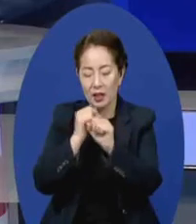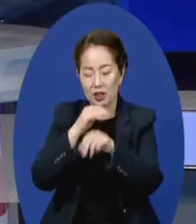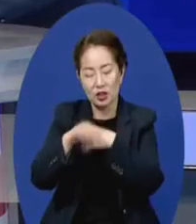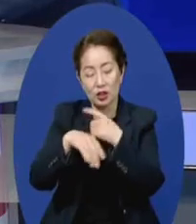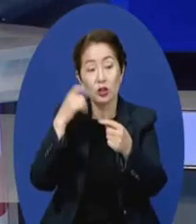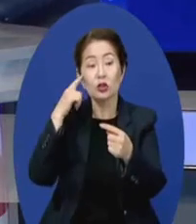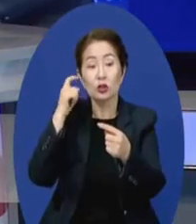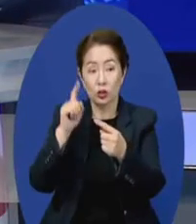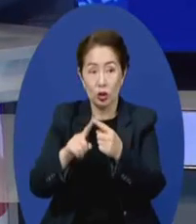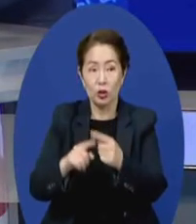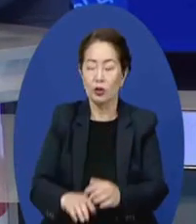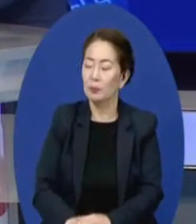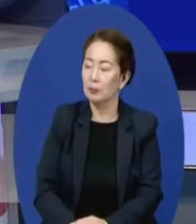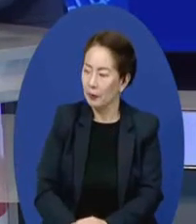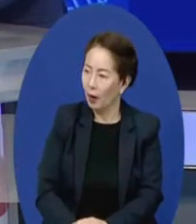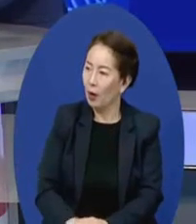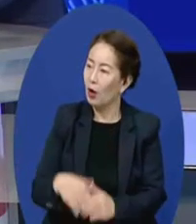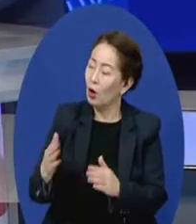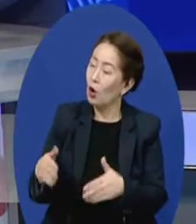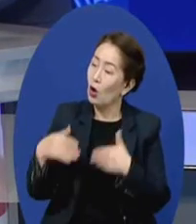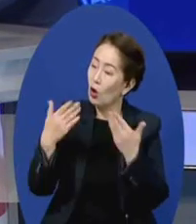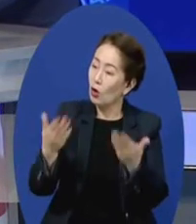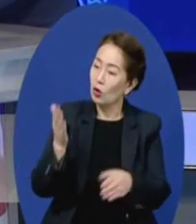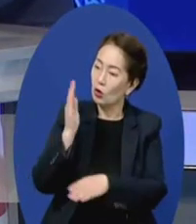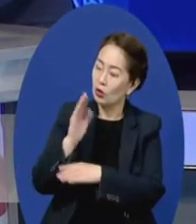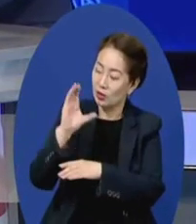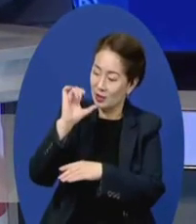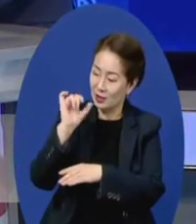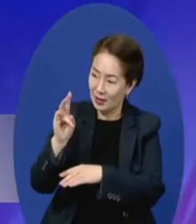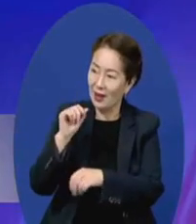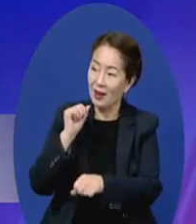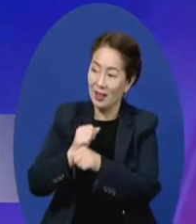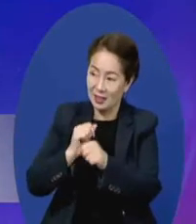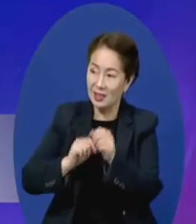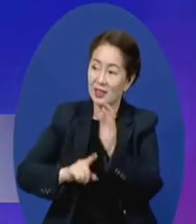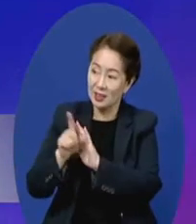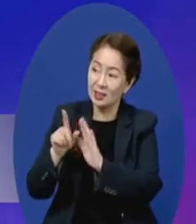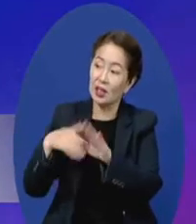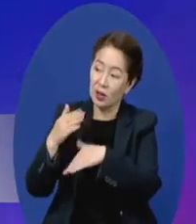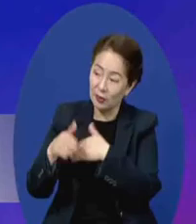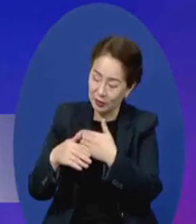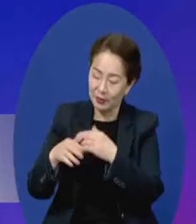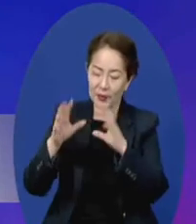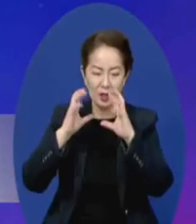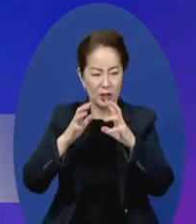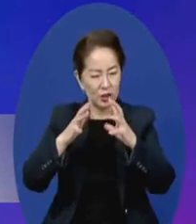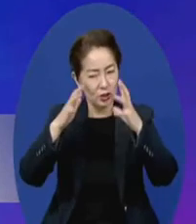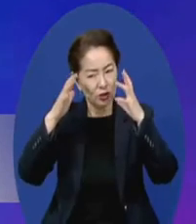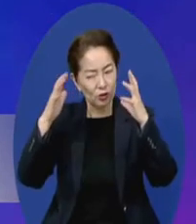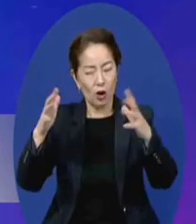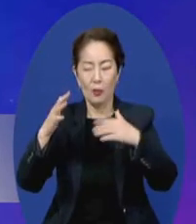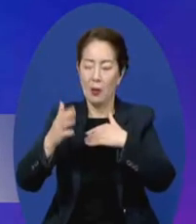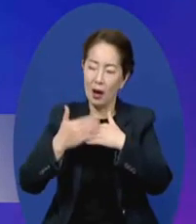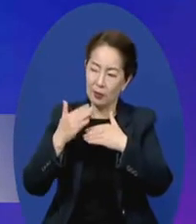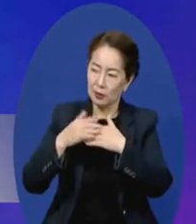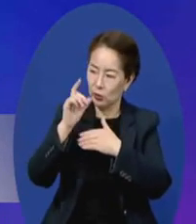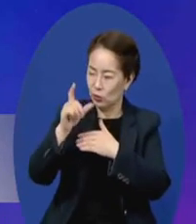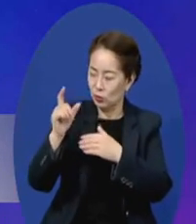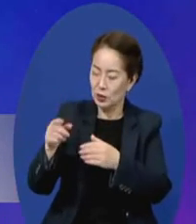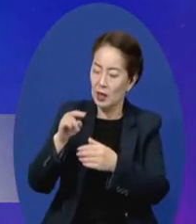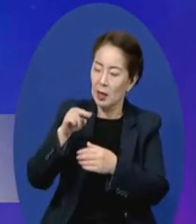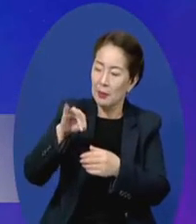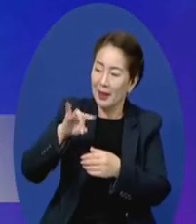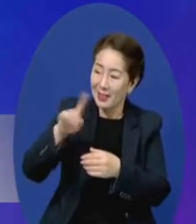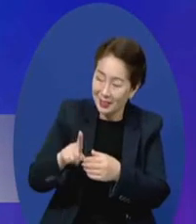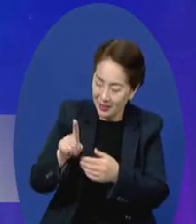байгаа. За өгөх өдөр сангийн үед бол ингээд үйл ажиллагаа эхэлчихэж байгаа юм байна. За бүр одоо дэлхийн томоохон одоо хамтлаг уран бүтээлчдийн тэр